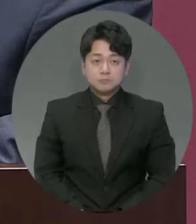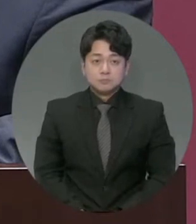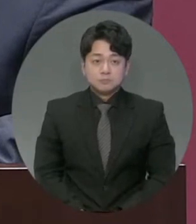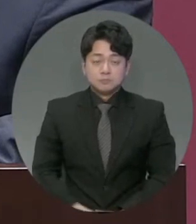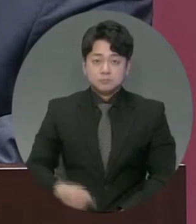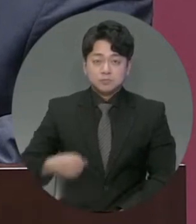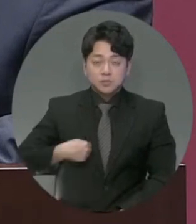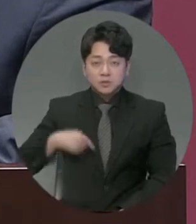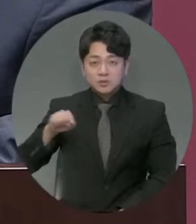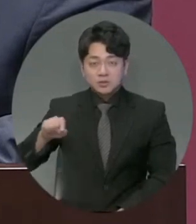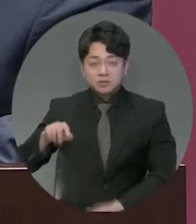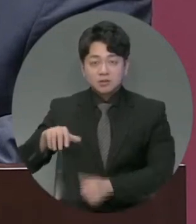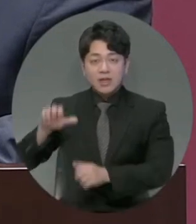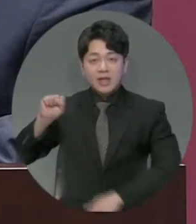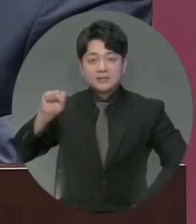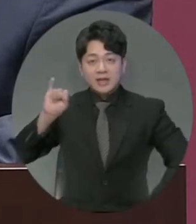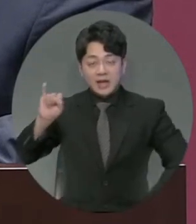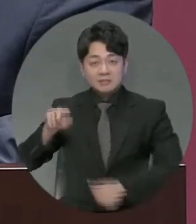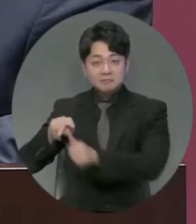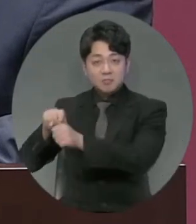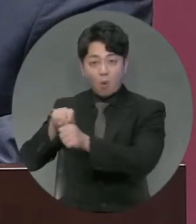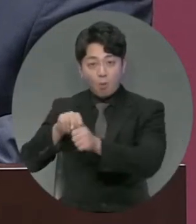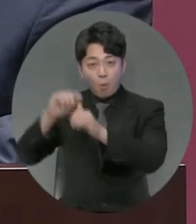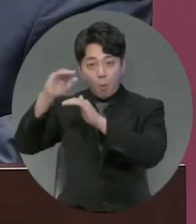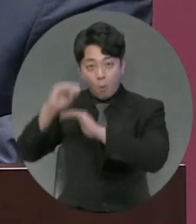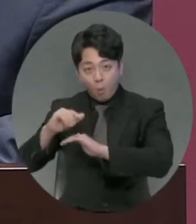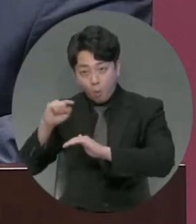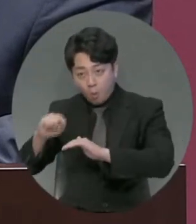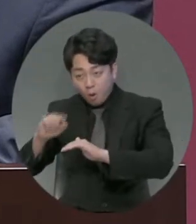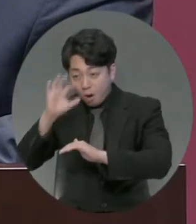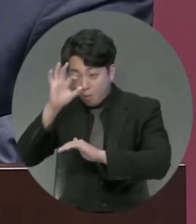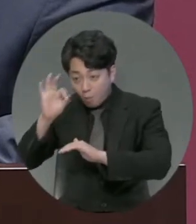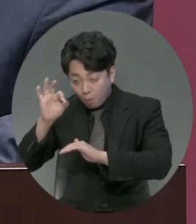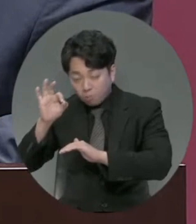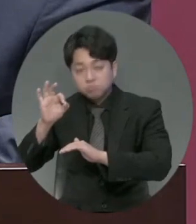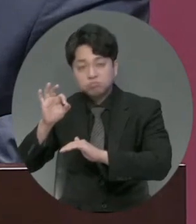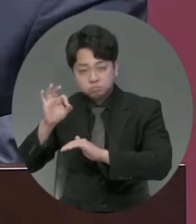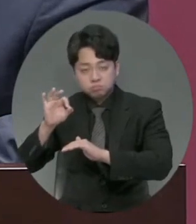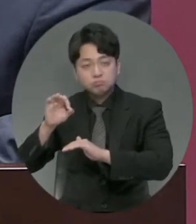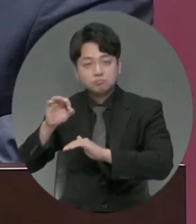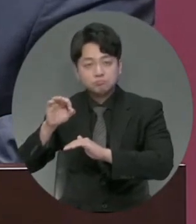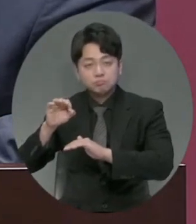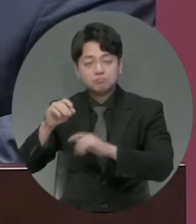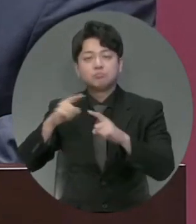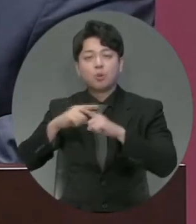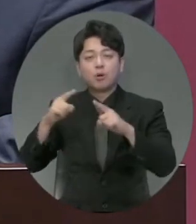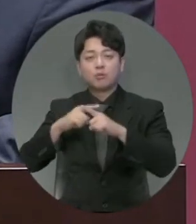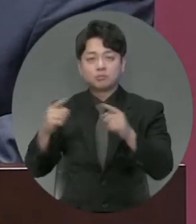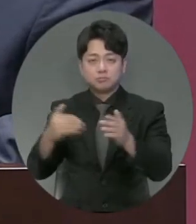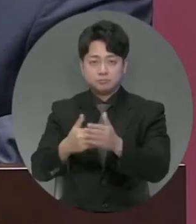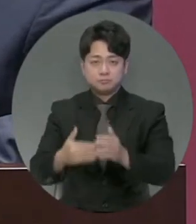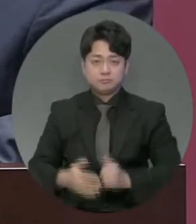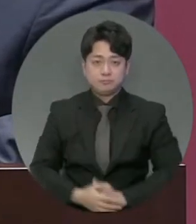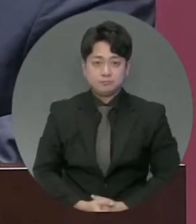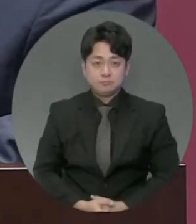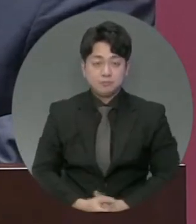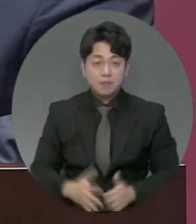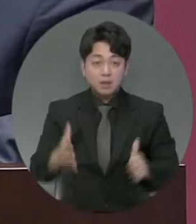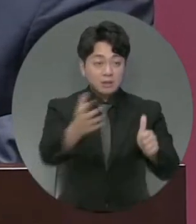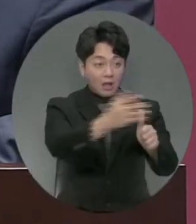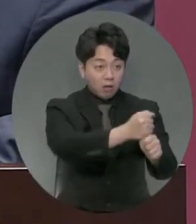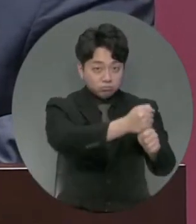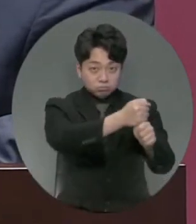포함해서 모든 정보를 다 가지고 그때 작전을 했다는 점을 말씀드립니다. 나포에서 한국까지 올 때까지 기순